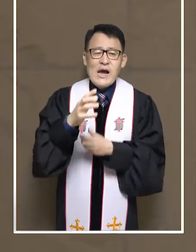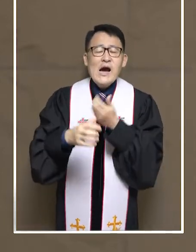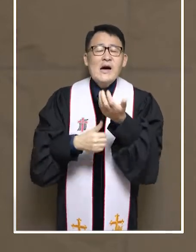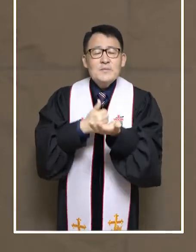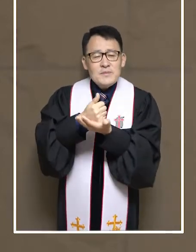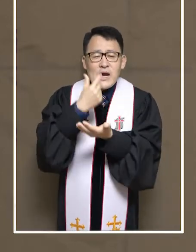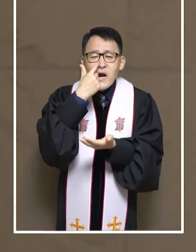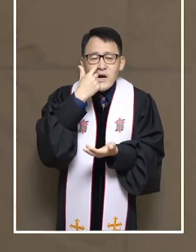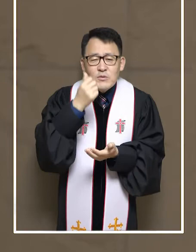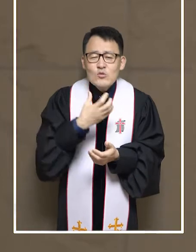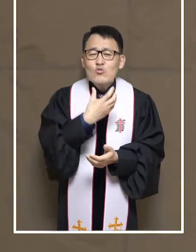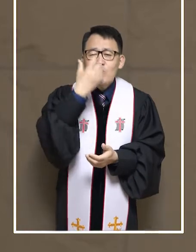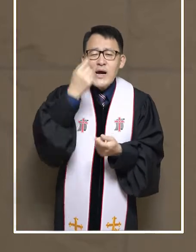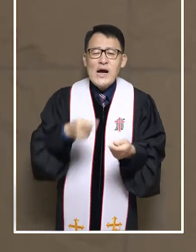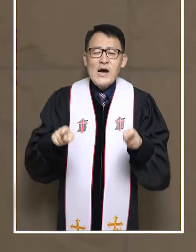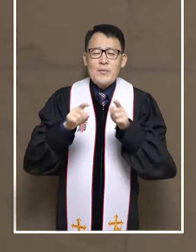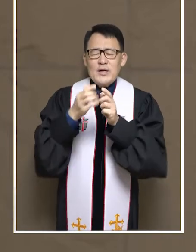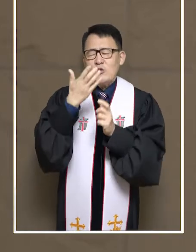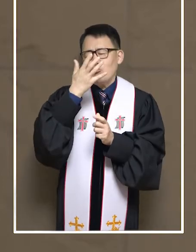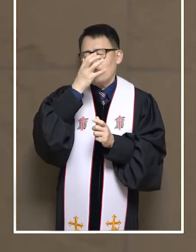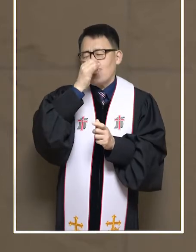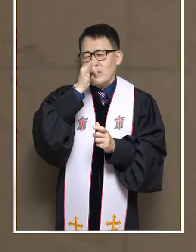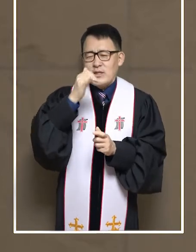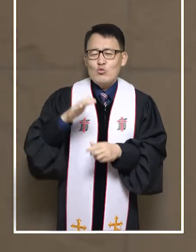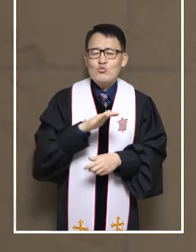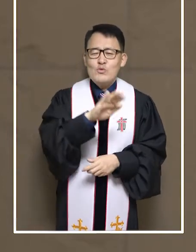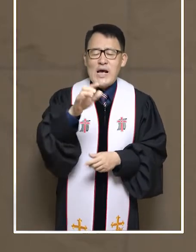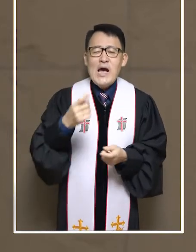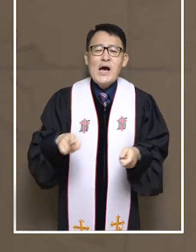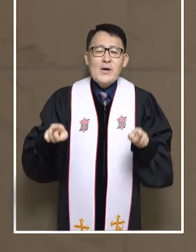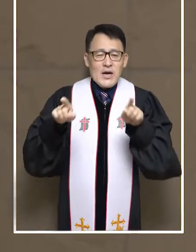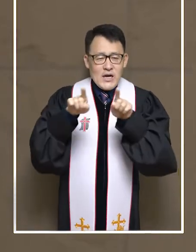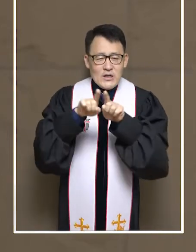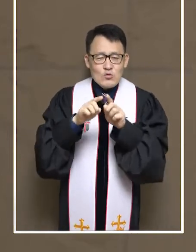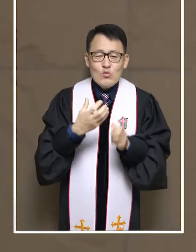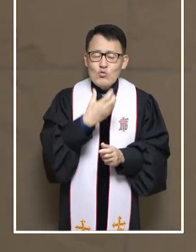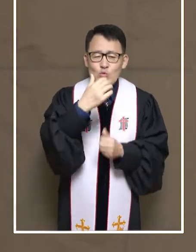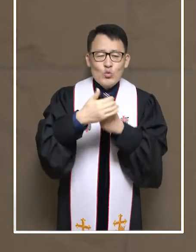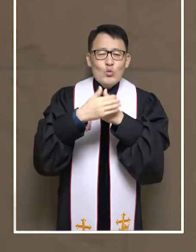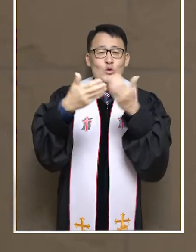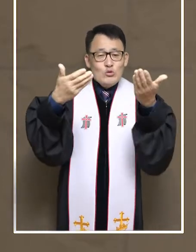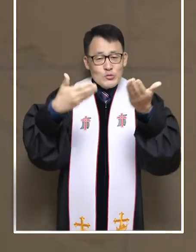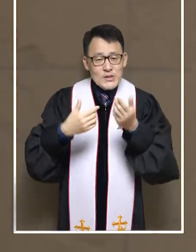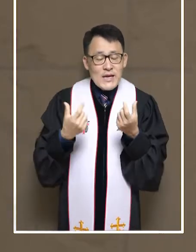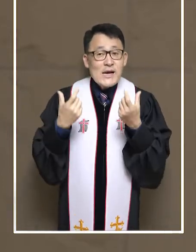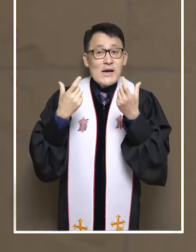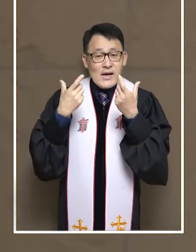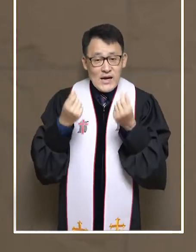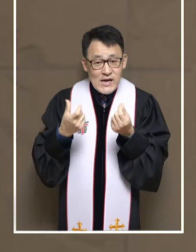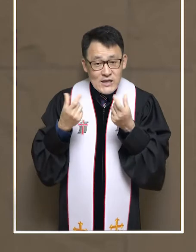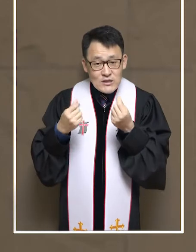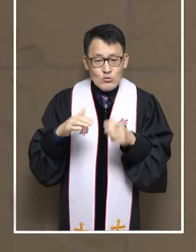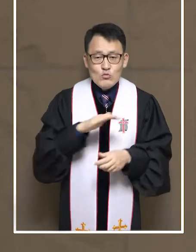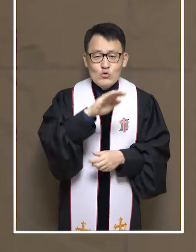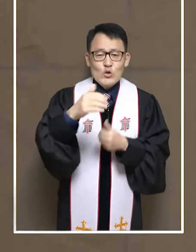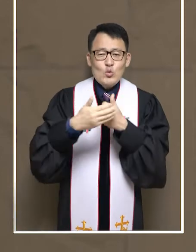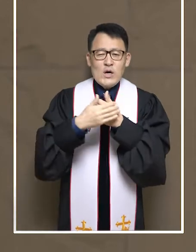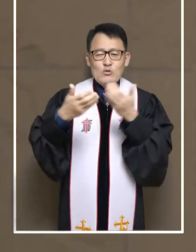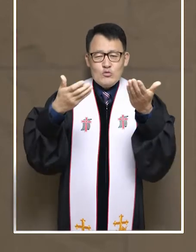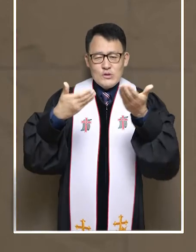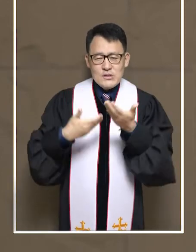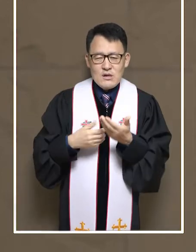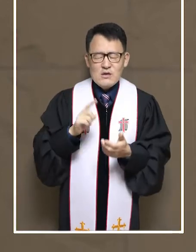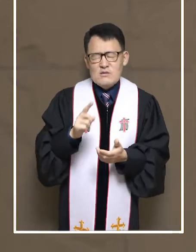아니라 아버지 하나님께서 요셉과 함께 하시듯 우리와 함께 하시고 요셉을 도우신